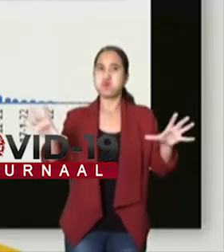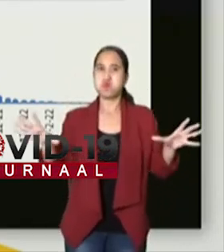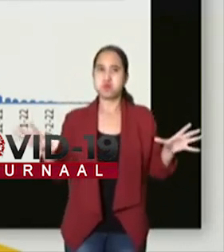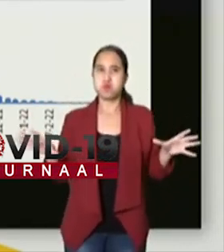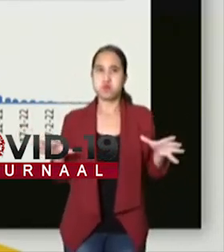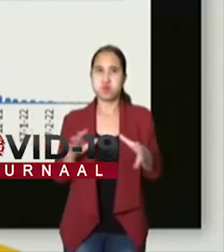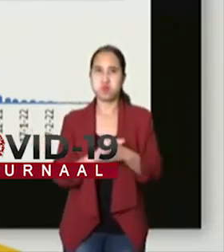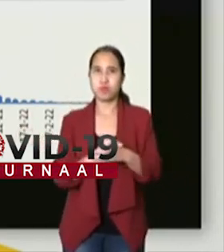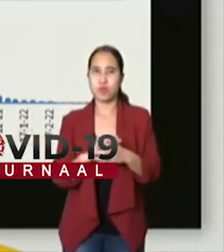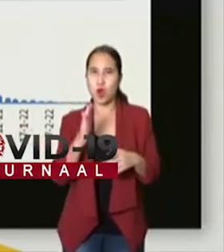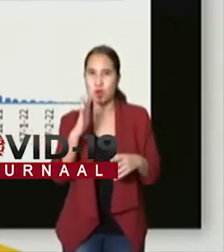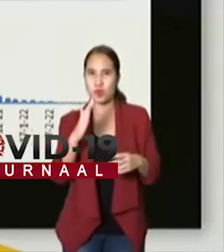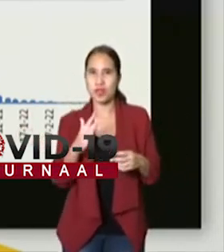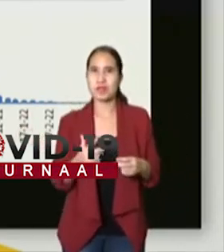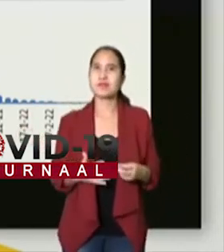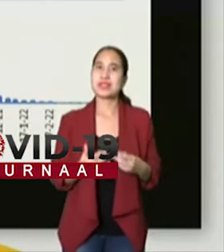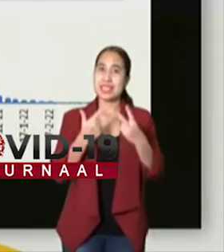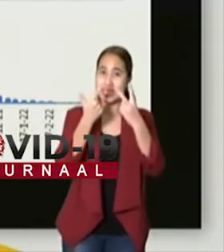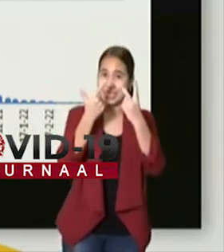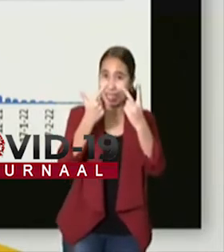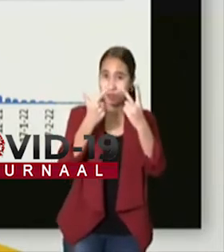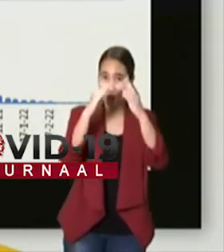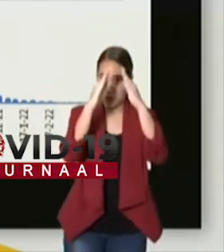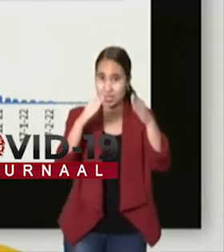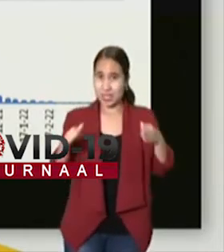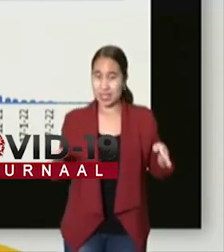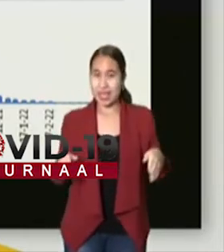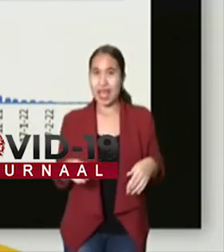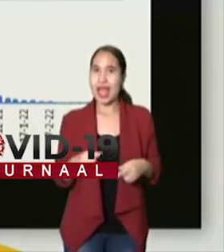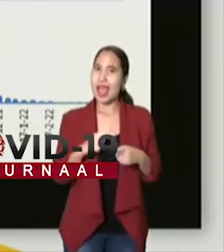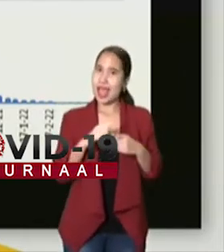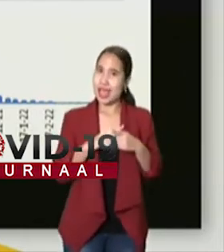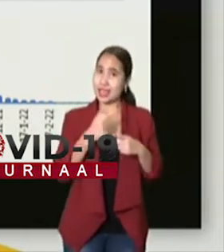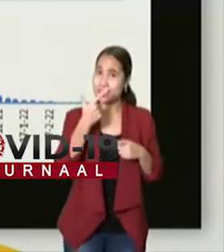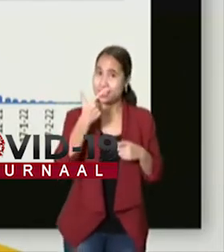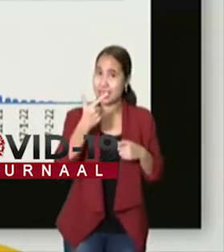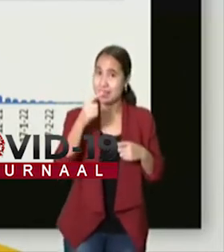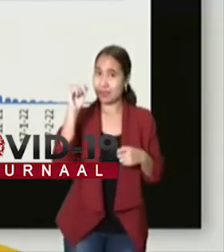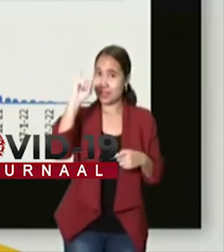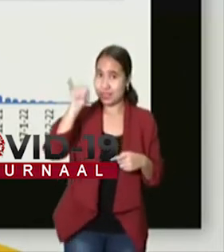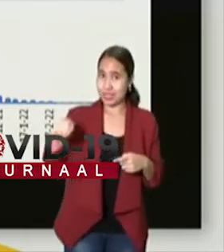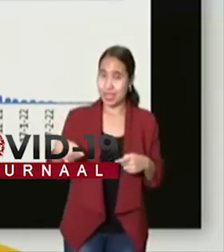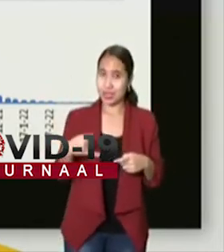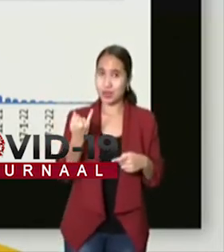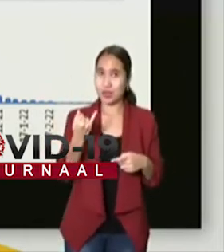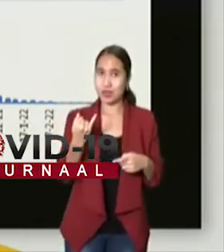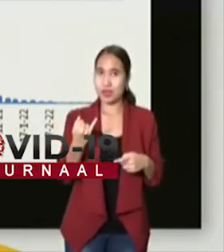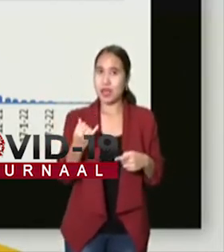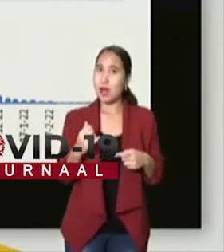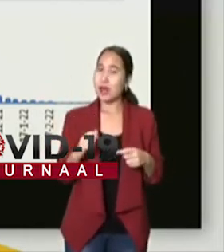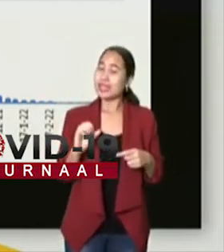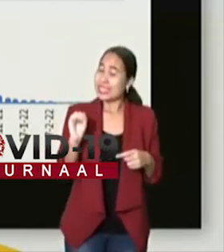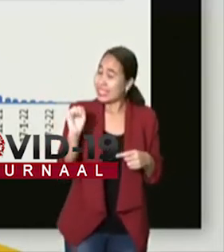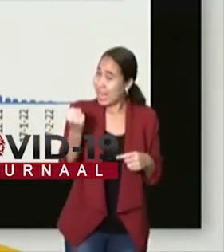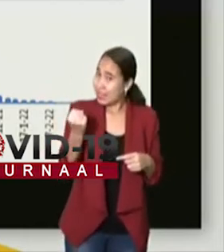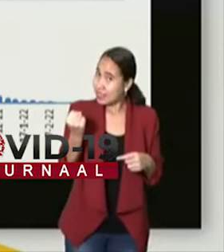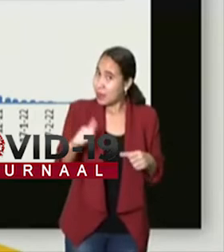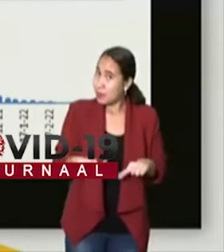tussen die 27 december en 17 januari, dat we daar het begin van een vijfde golf kunnen